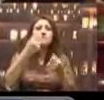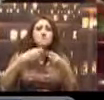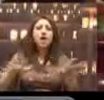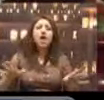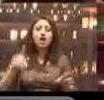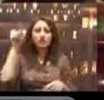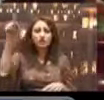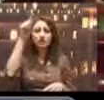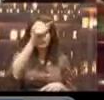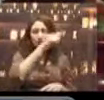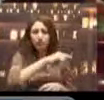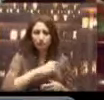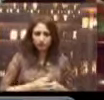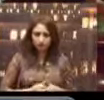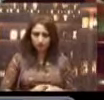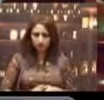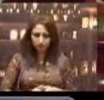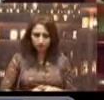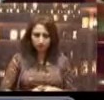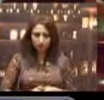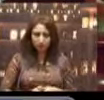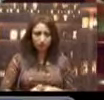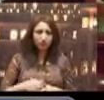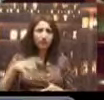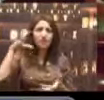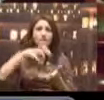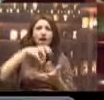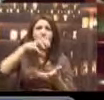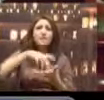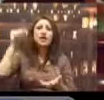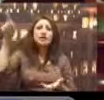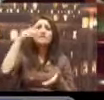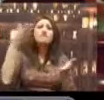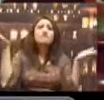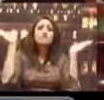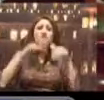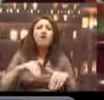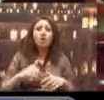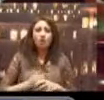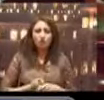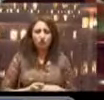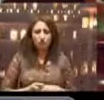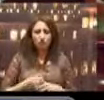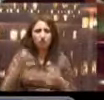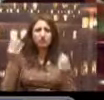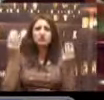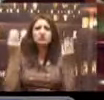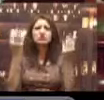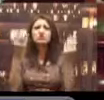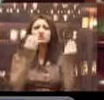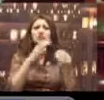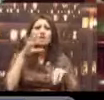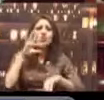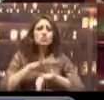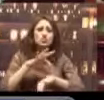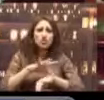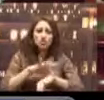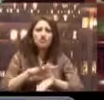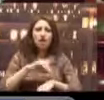بقول لك اللي بيدل على مراره شويه ان الاماكن زادت جدا جدا جدا، ومستشفيات